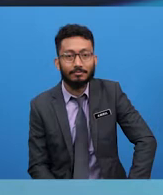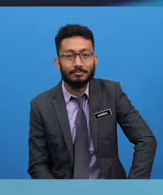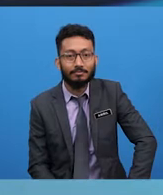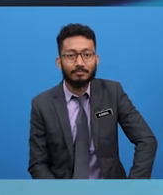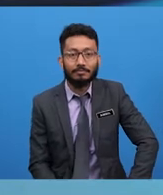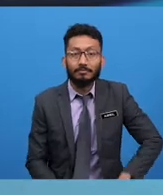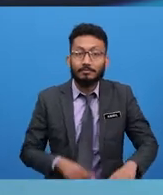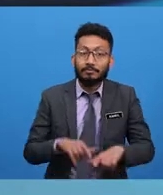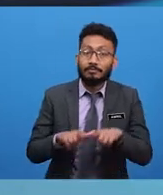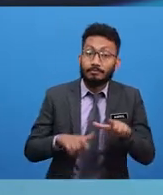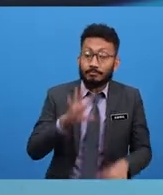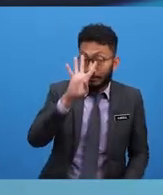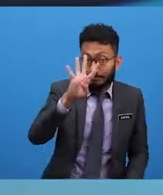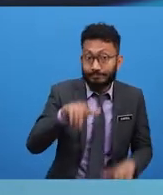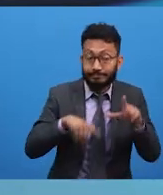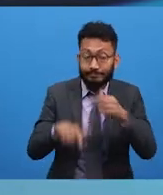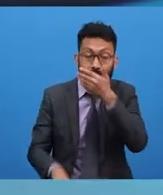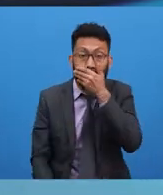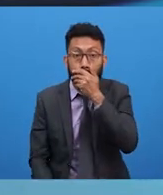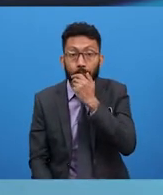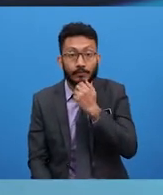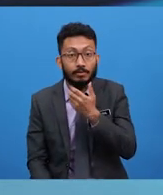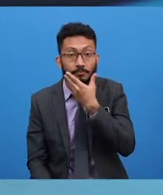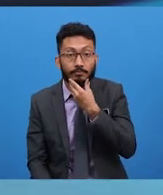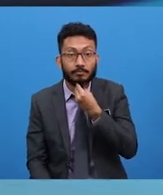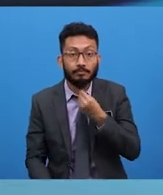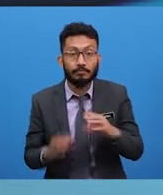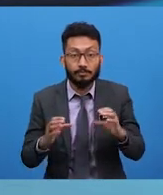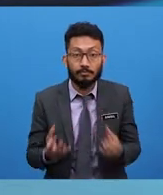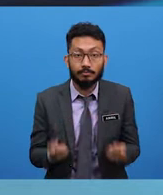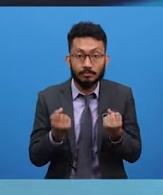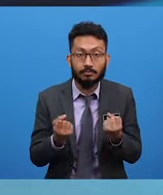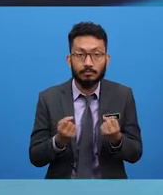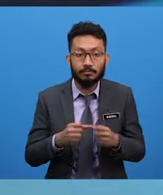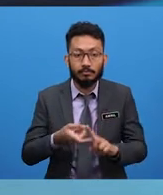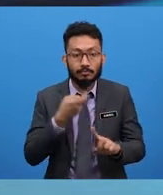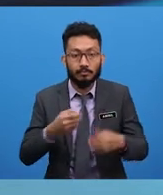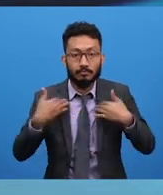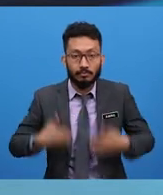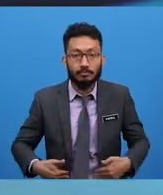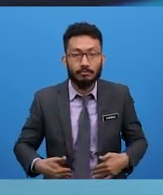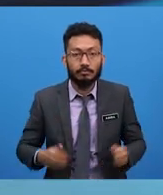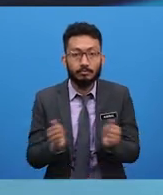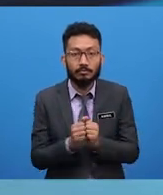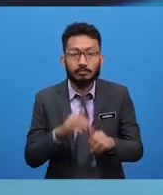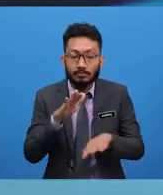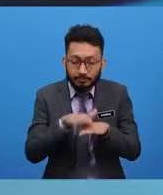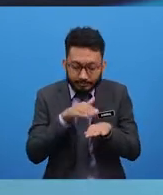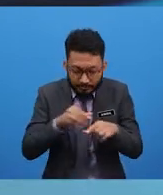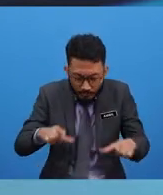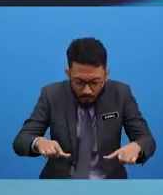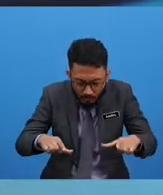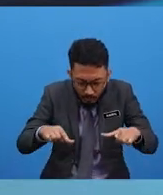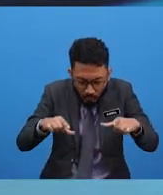Langkah keempat, angkat pemidang dari kain dengan perlahan-lahan